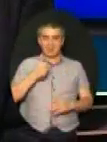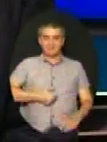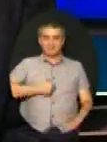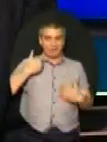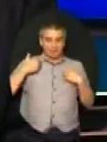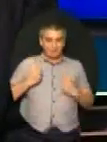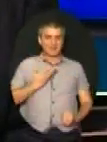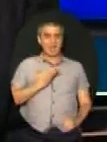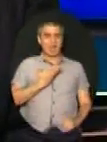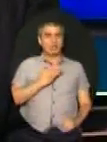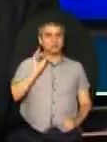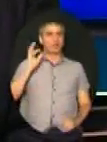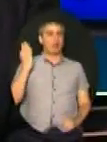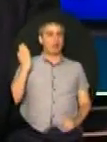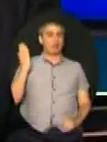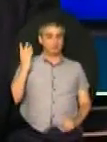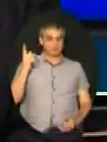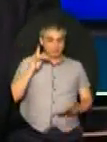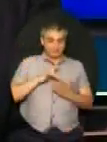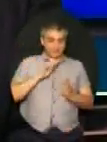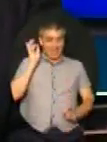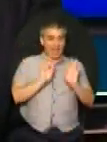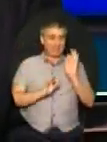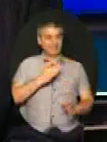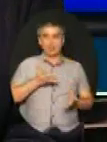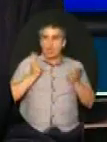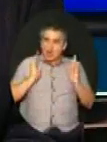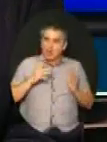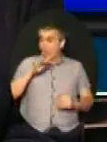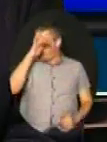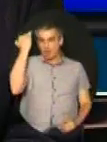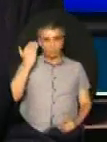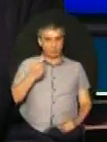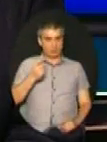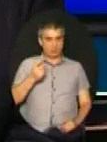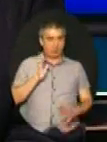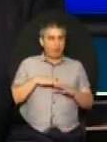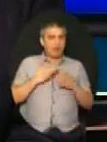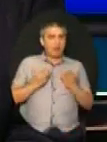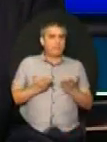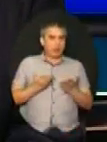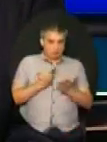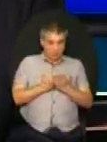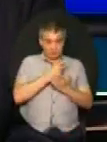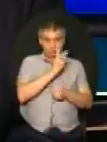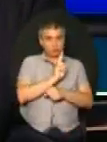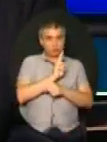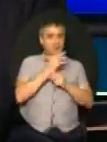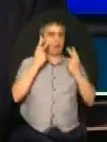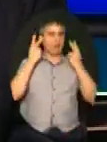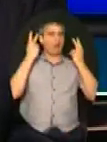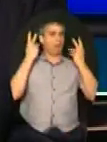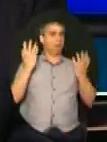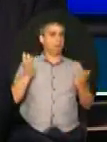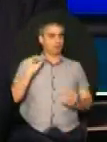כששר הביטחון שלך נתון להסתה כל כך חמורה ועל מה, על העובדה שהוא שומר על